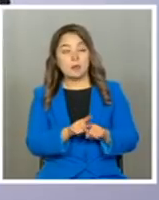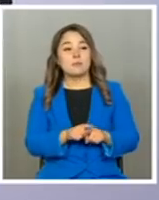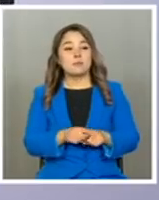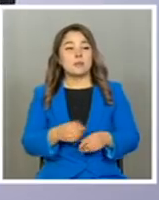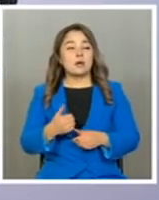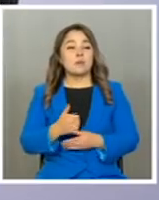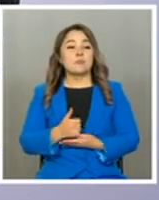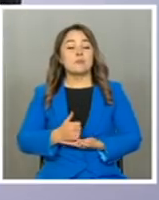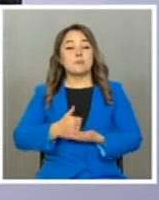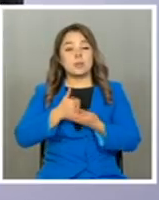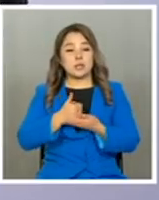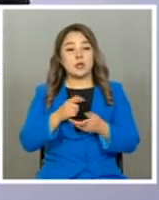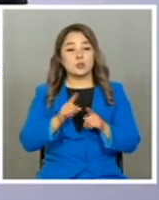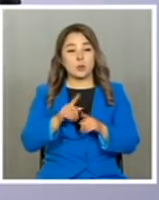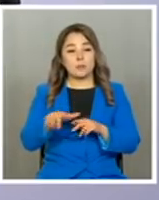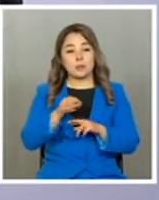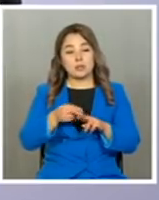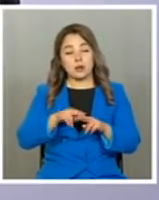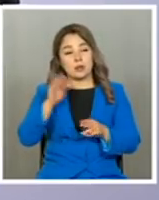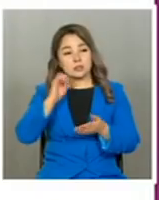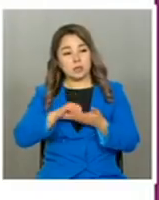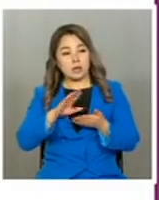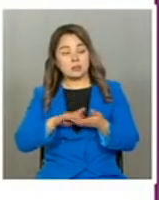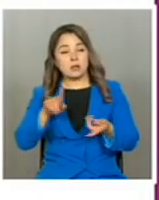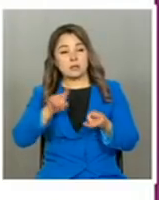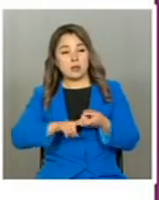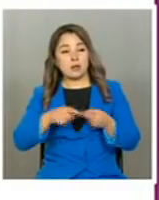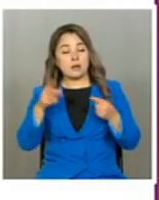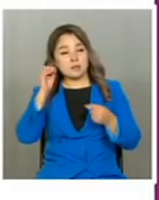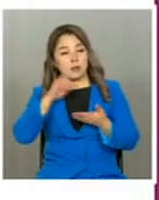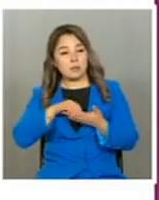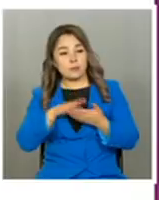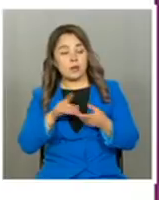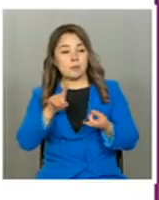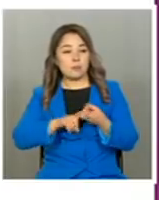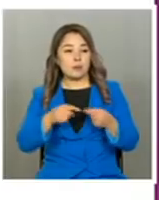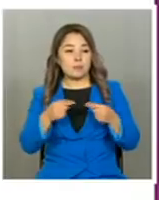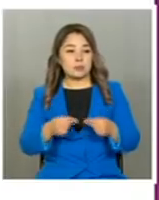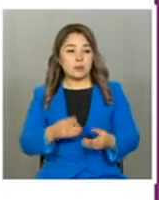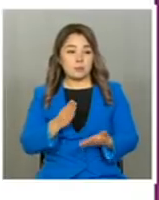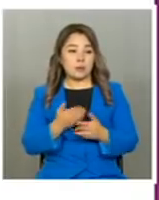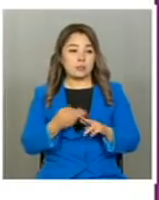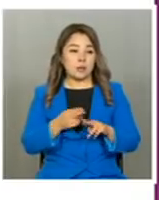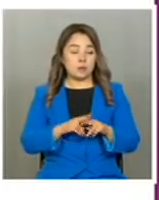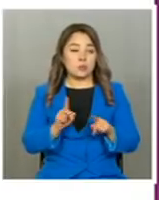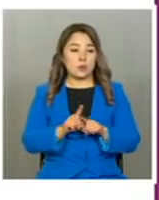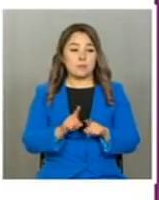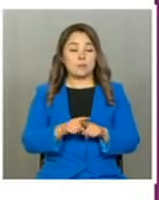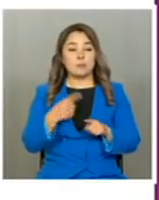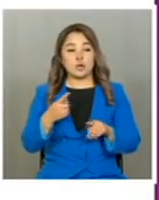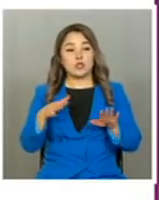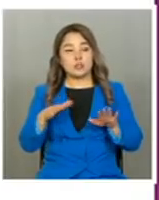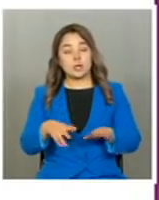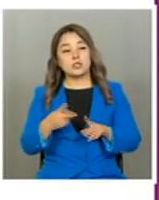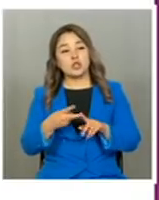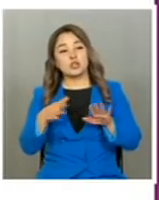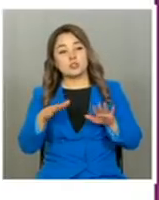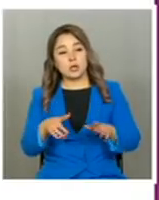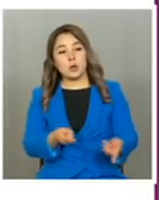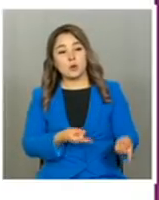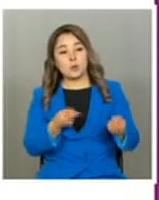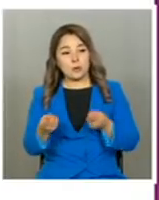сол халқының санына байланысты болды. Шаньюдің билігінсіз тайпалар бір жерден екінші жерге қоныс аудар